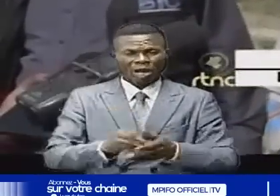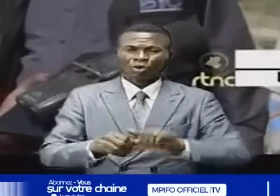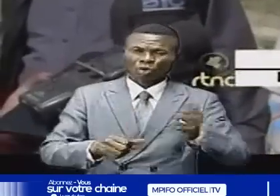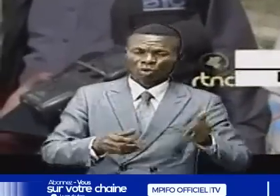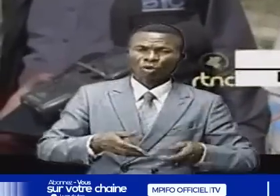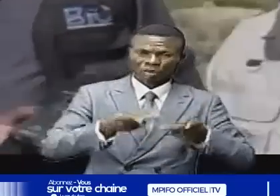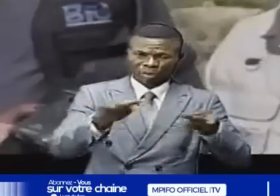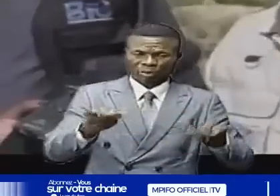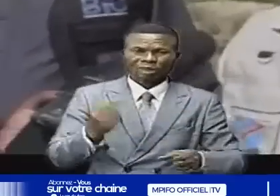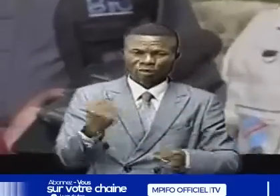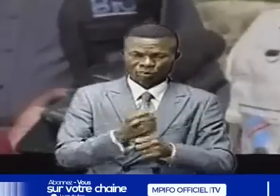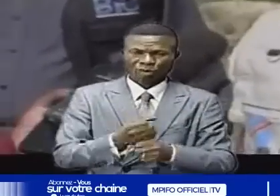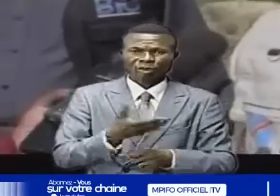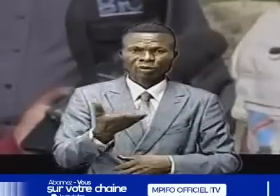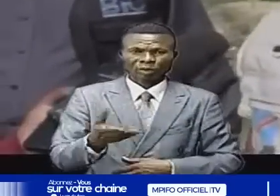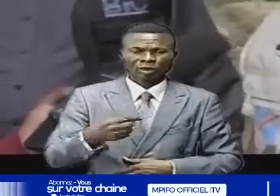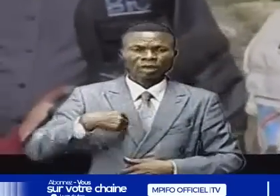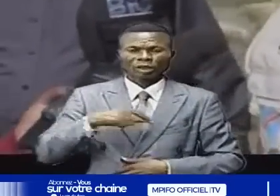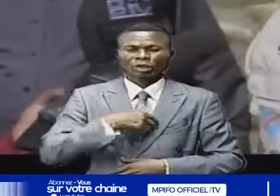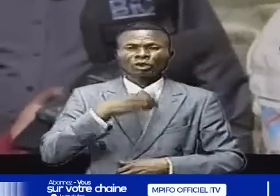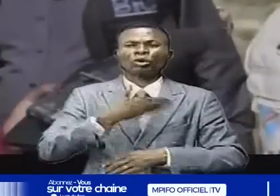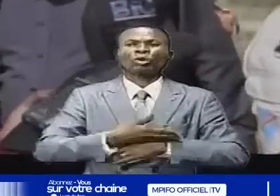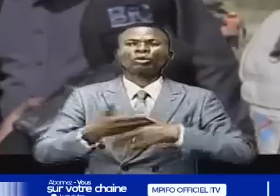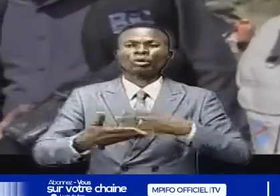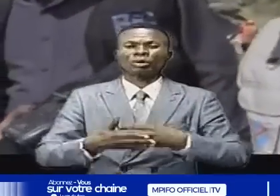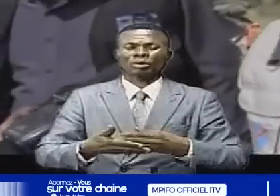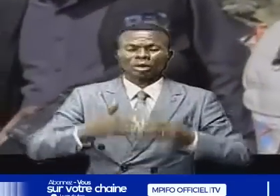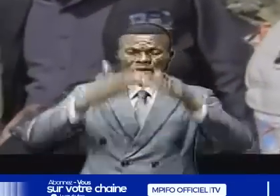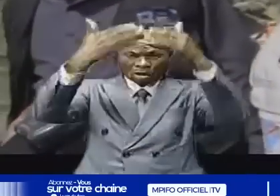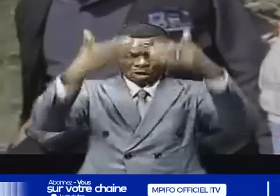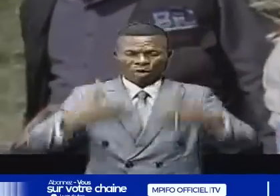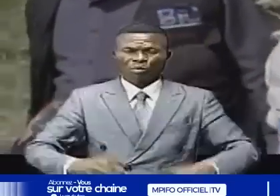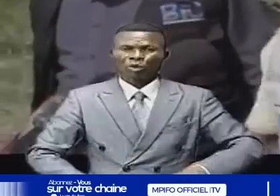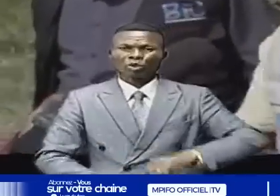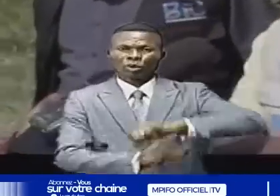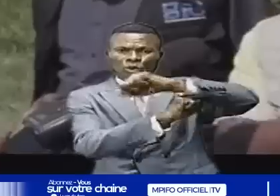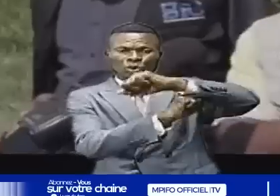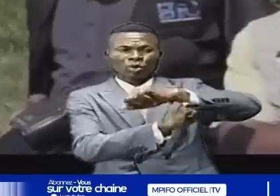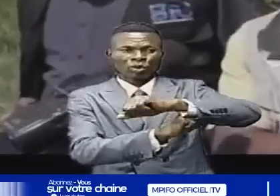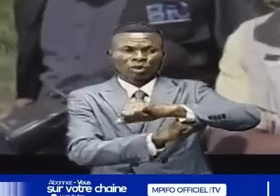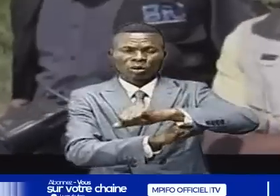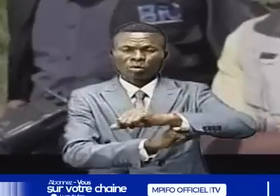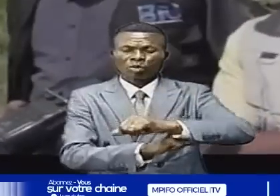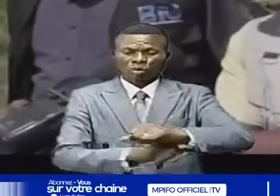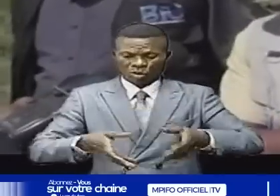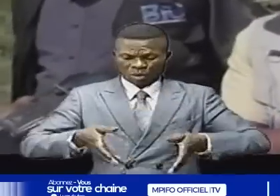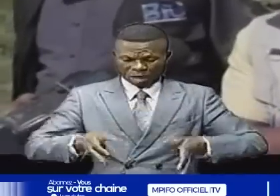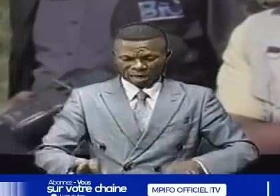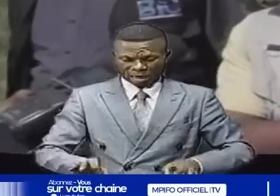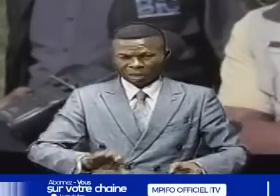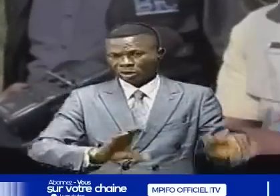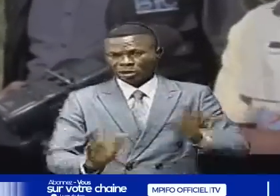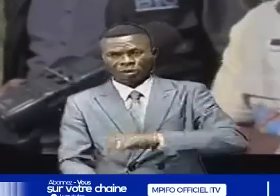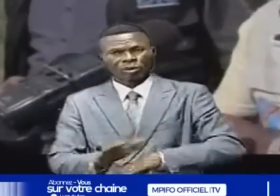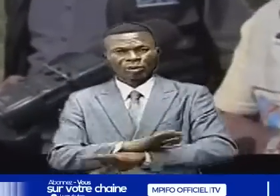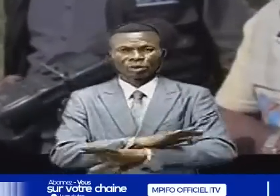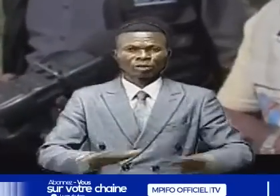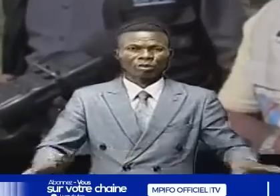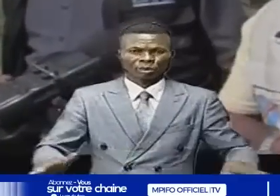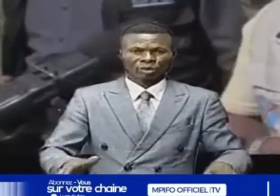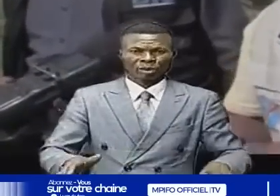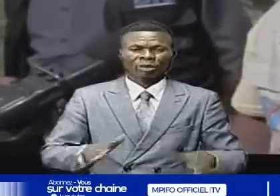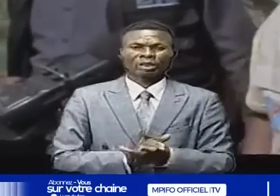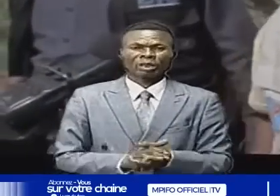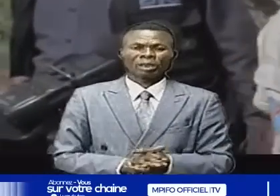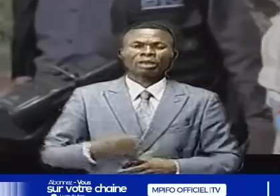après que tourne chaud. Nous allons construire un mur de soutènement pour remblayer l'érosion